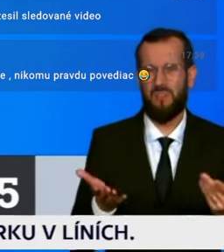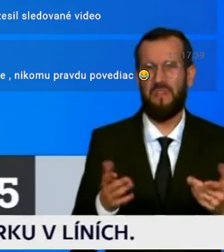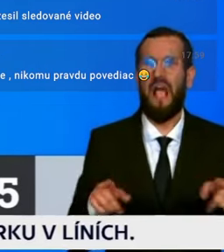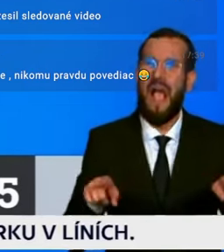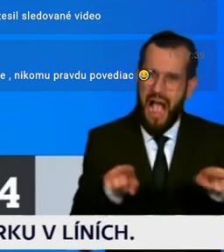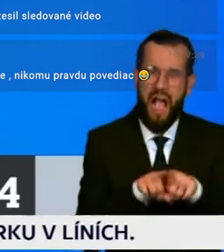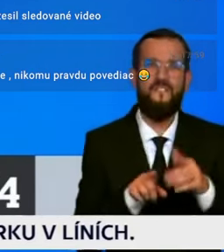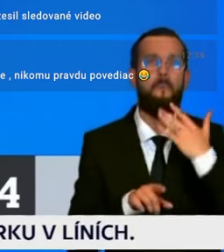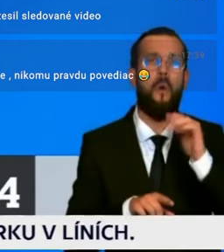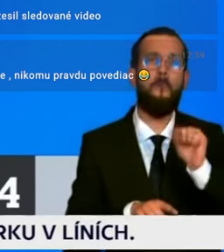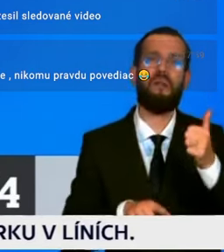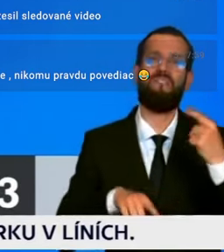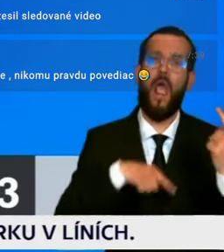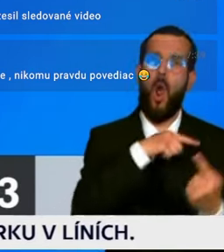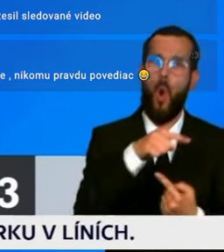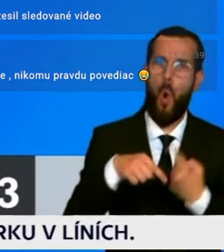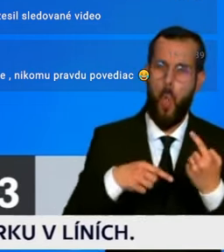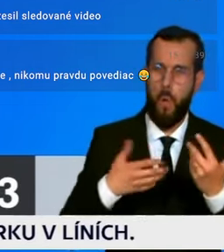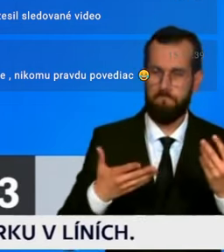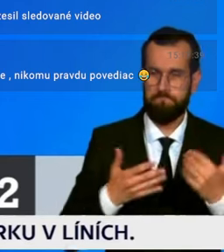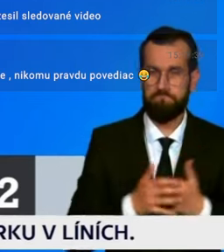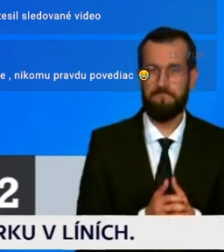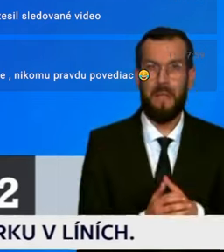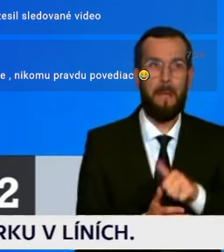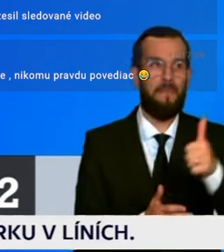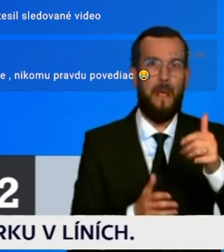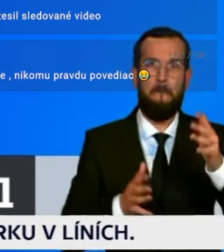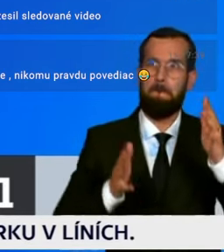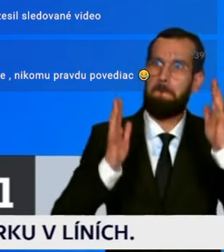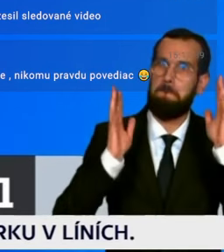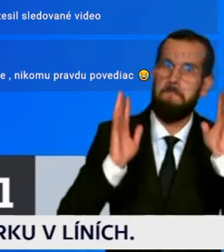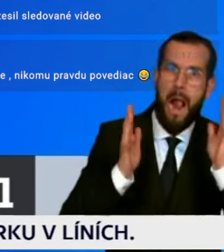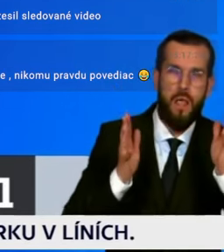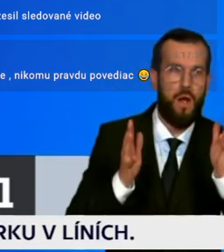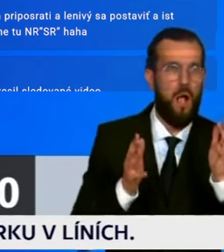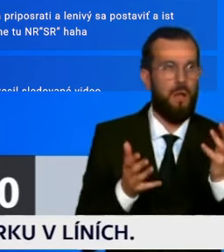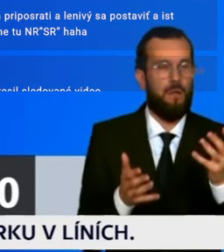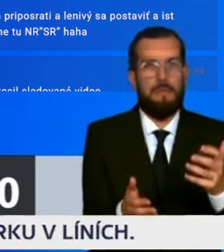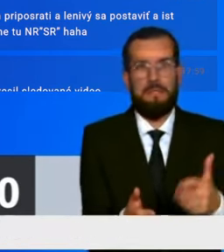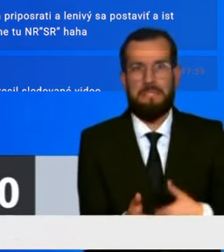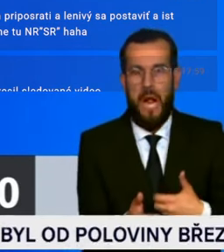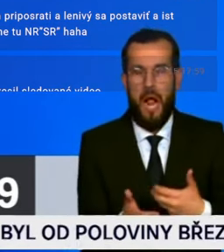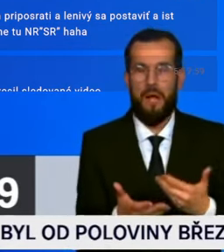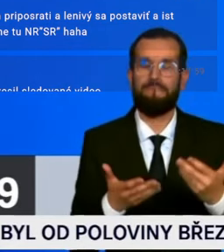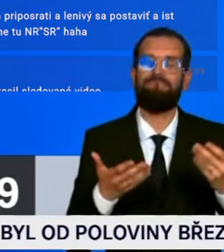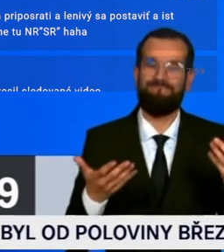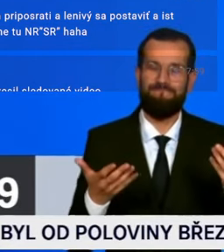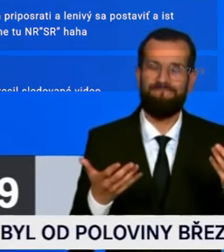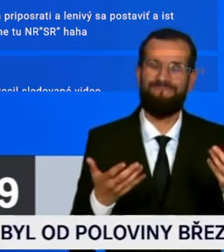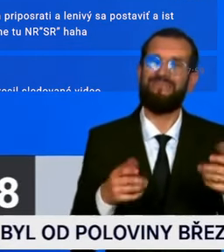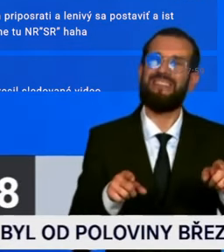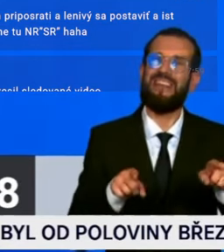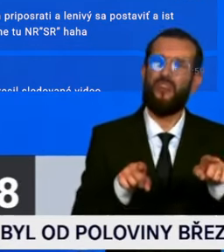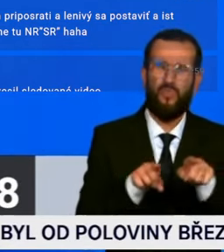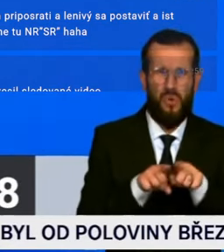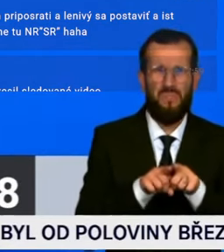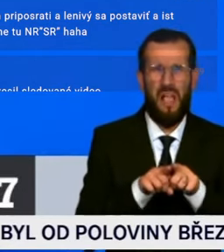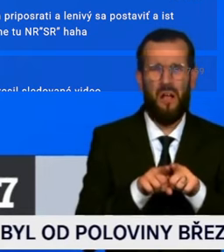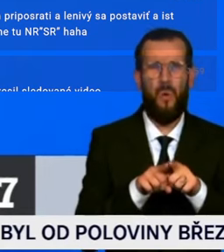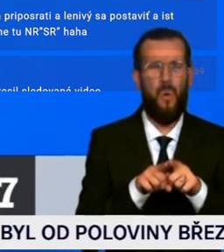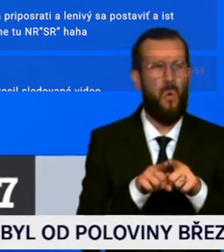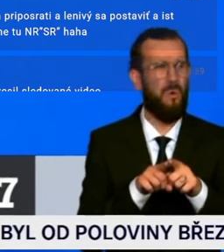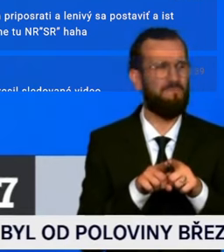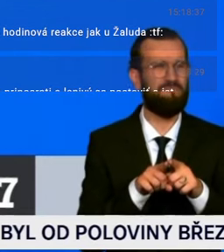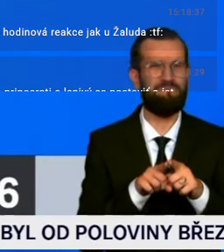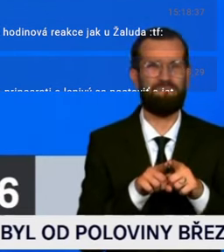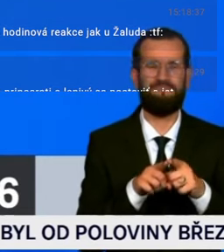prvom prvom kole Na jednej strane paniky nedá sa to ináč nazvať a na druhej strane toho strašného vzopätia